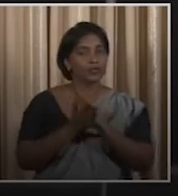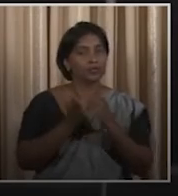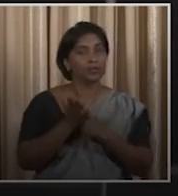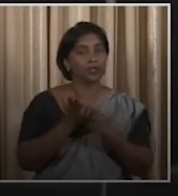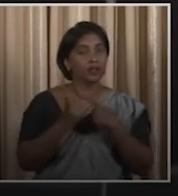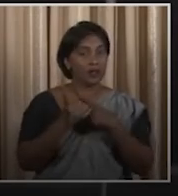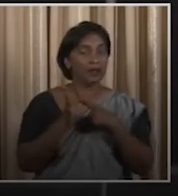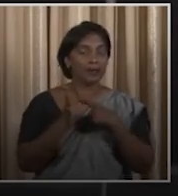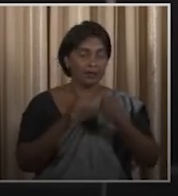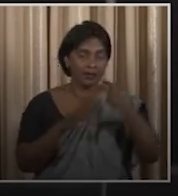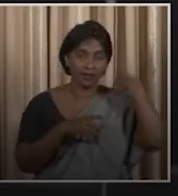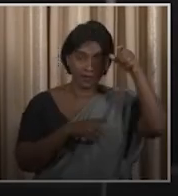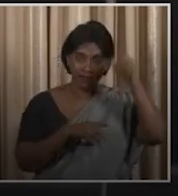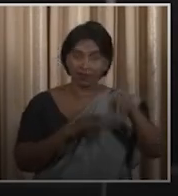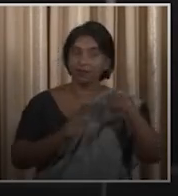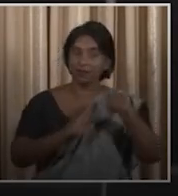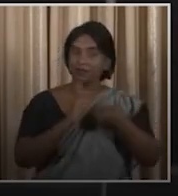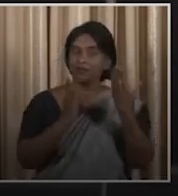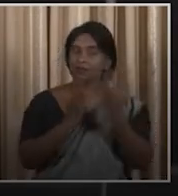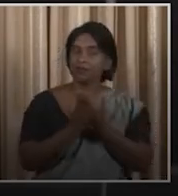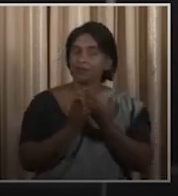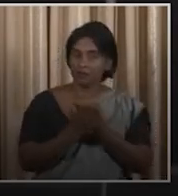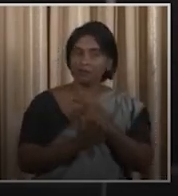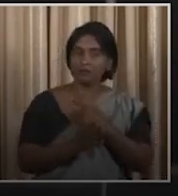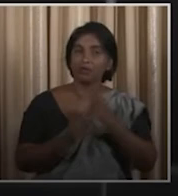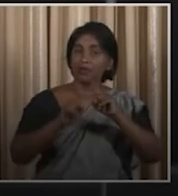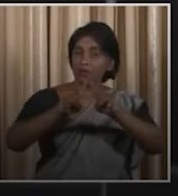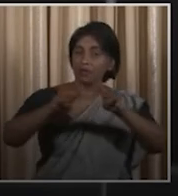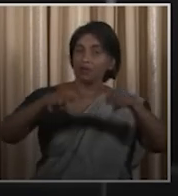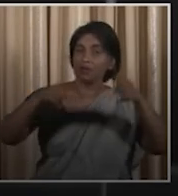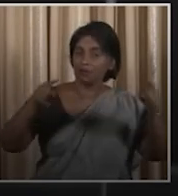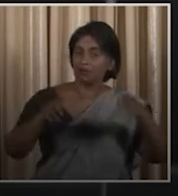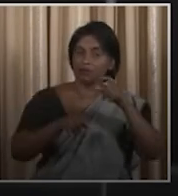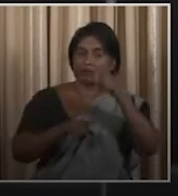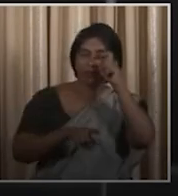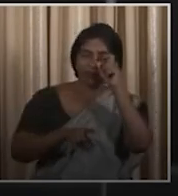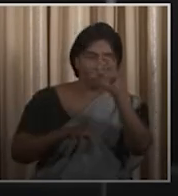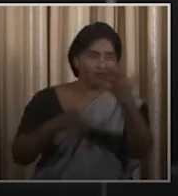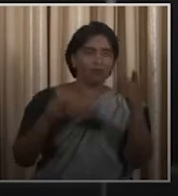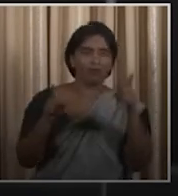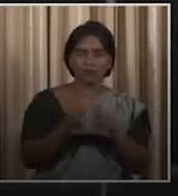අපේ රටේ සිනමාවේ අනිකුත් අය